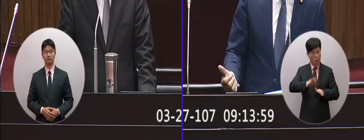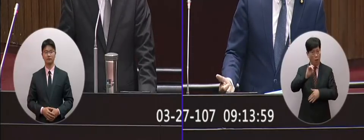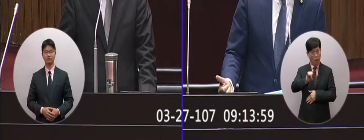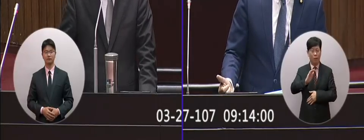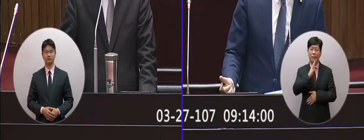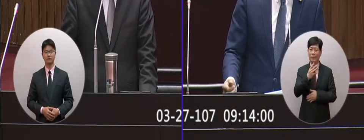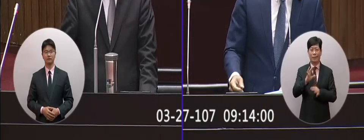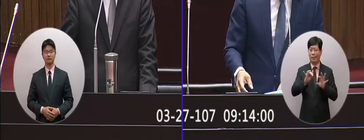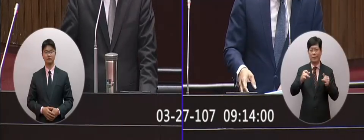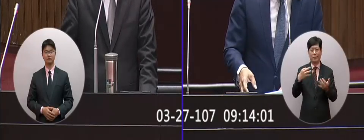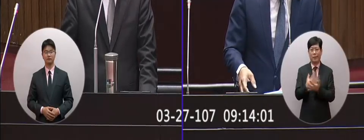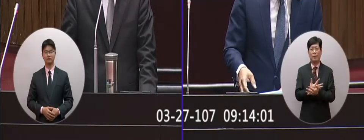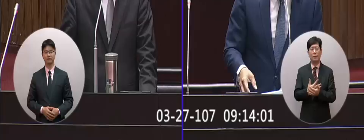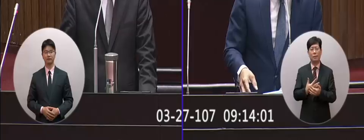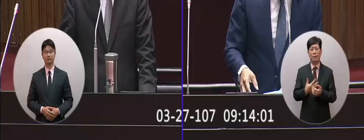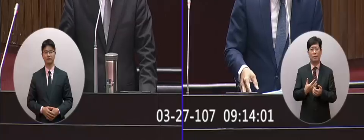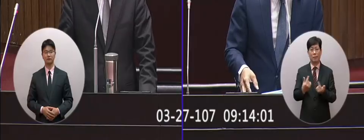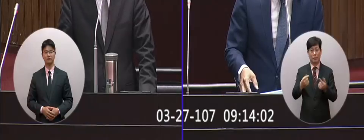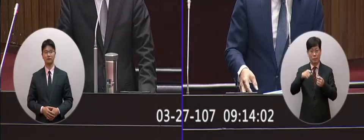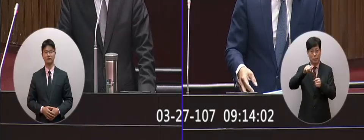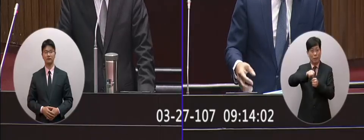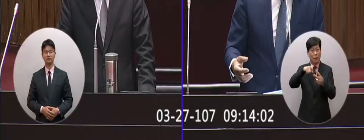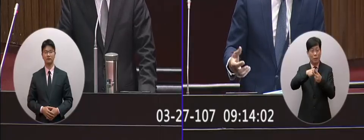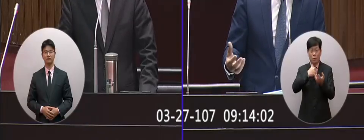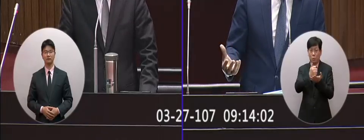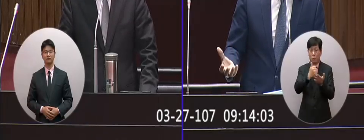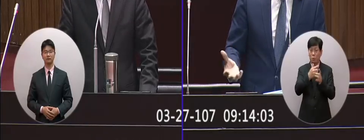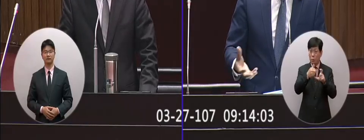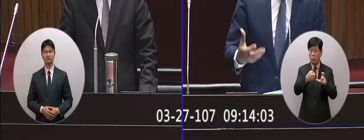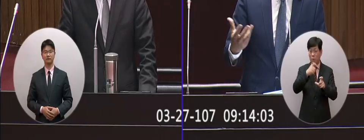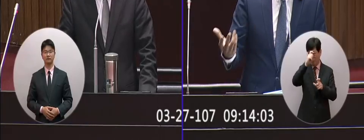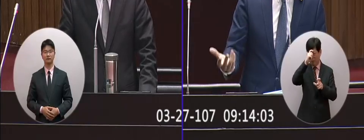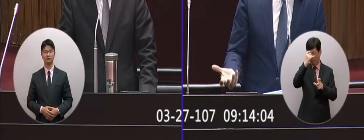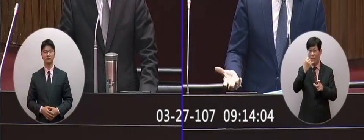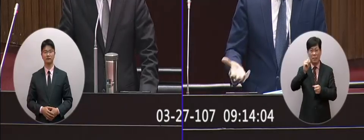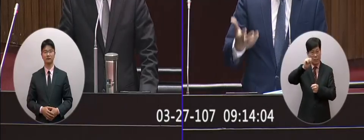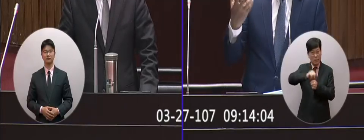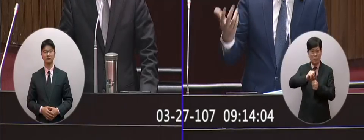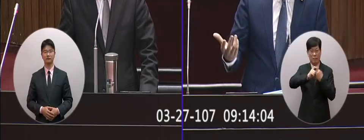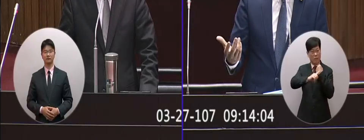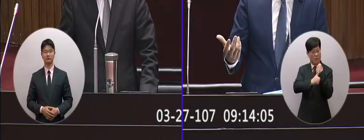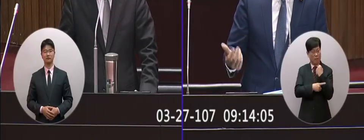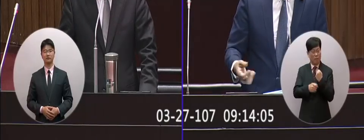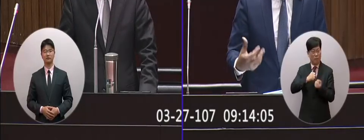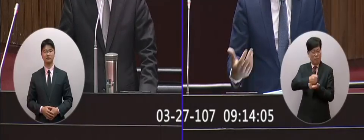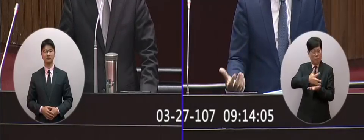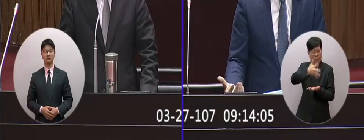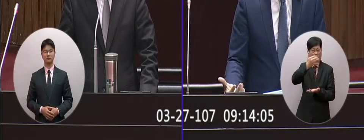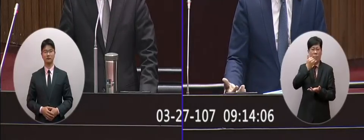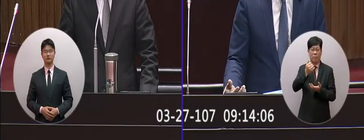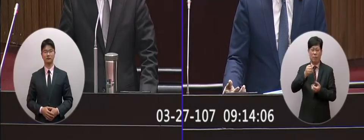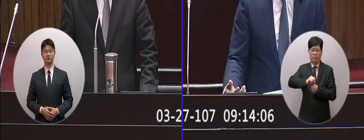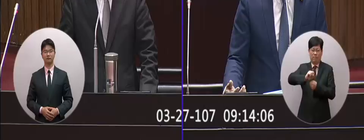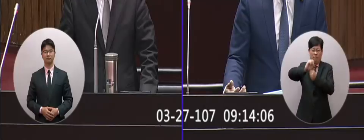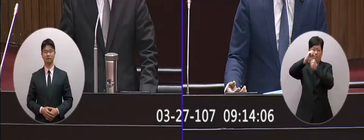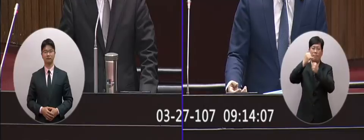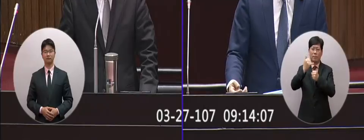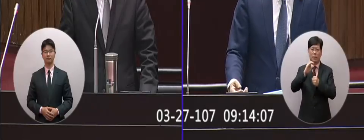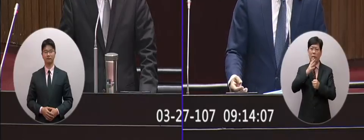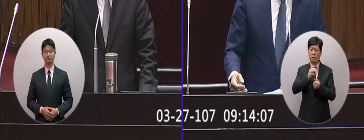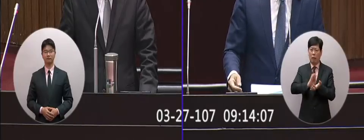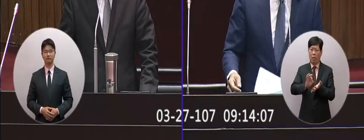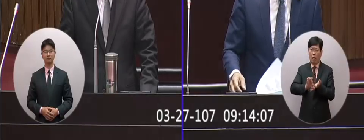但是就没有土地。那所以呢加工出口区现在都一直希望能够增加容积率啦，向上发展，但是要缴代金，它的成本会